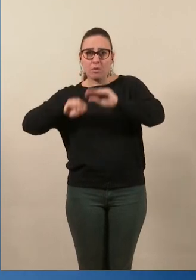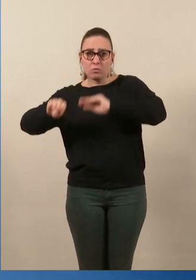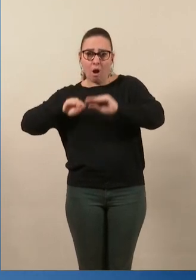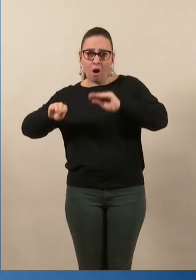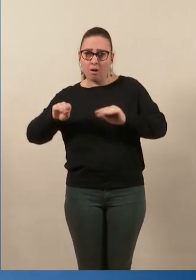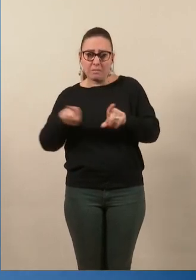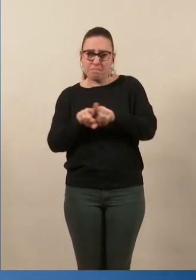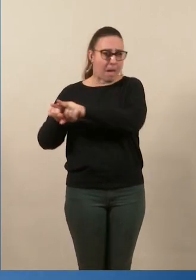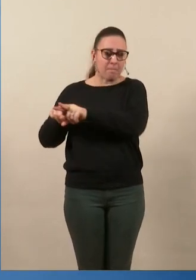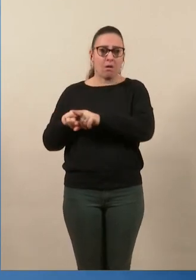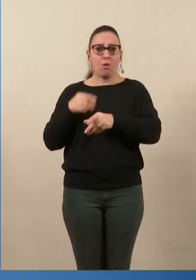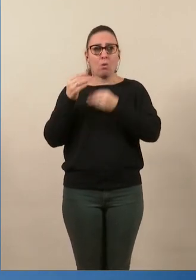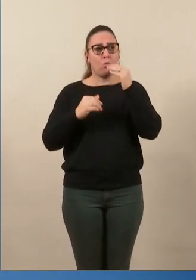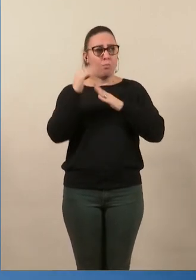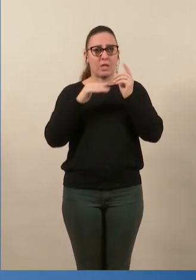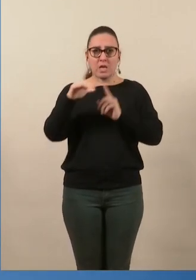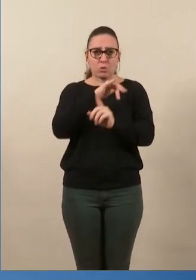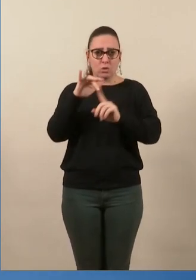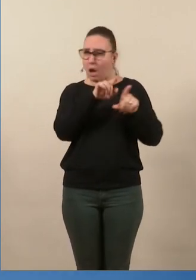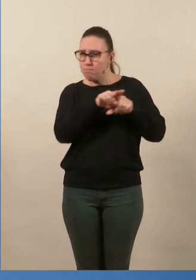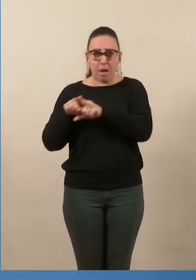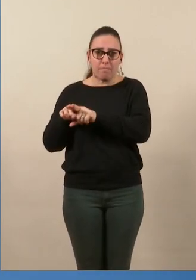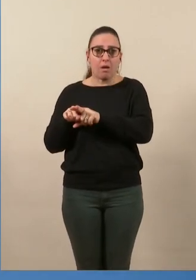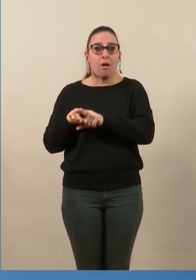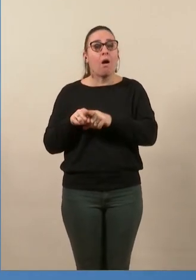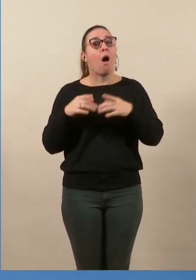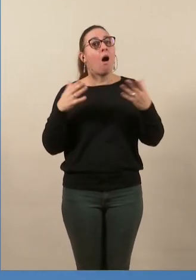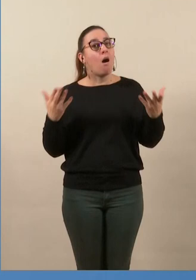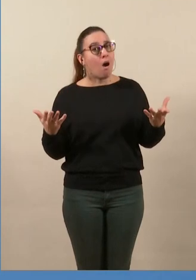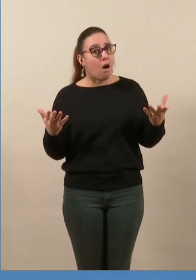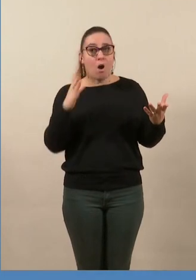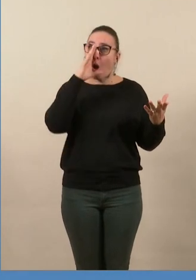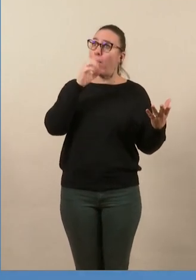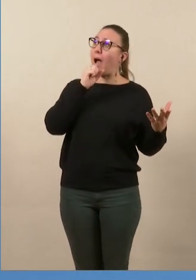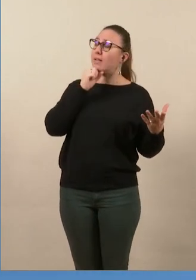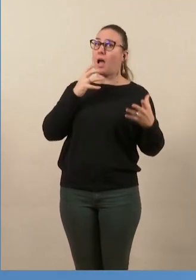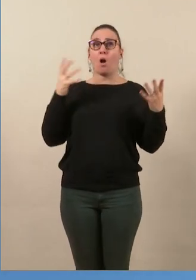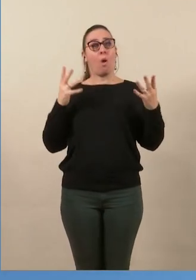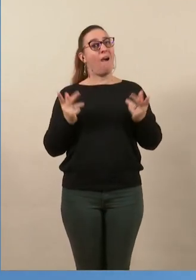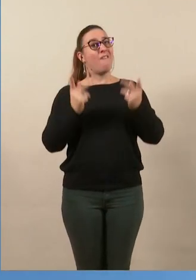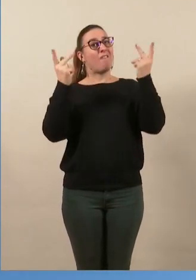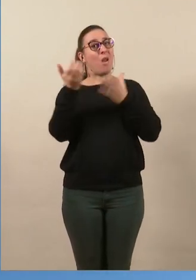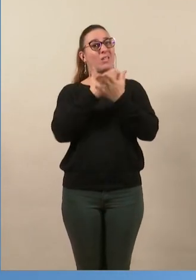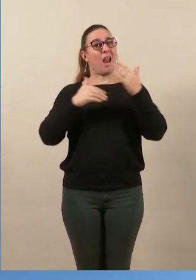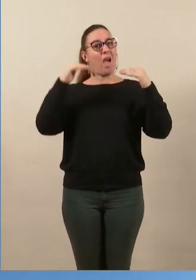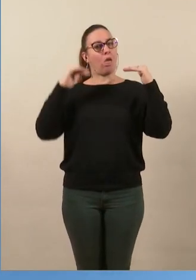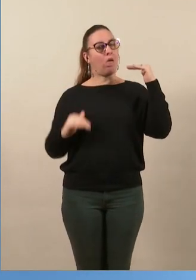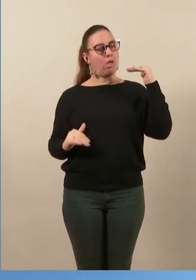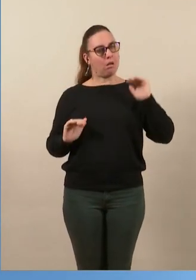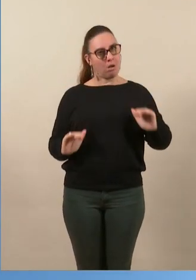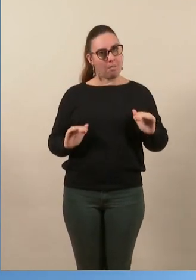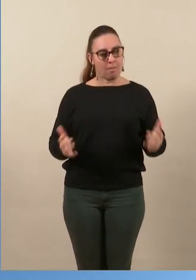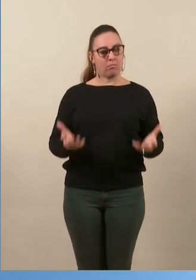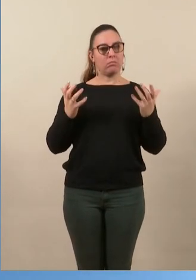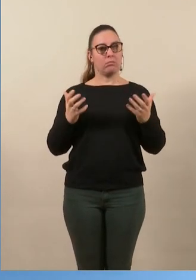pour les tous les métiers sociaux tous ceux qui sont comme par hasard actuellement dans notre société moins valorisés financièrement et